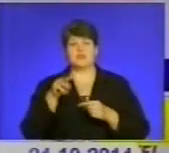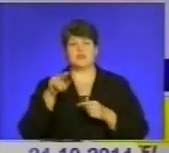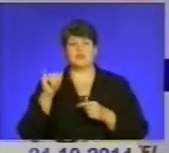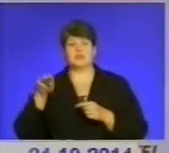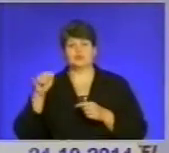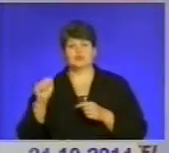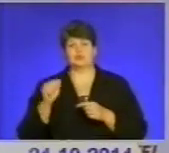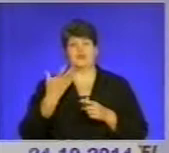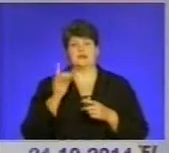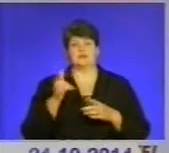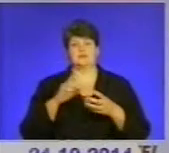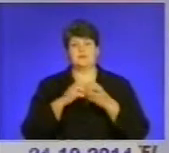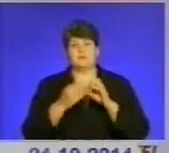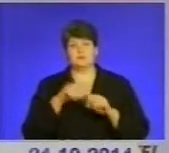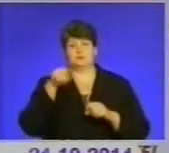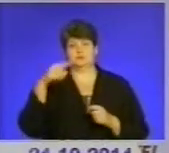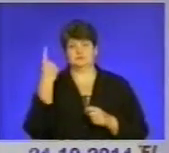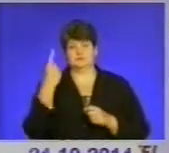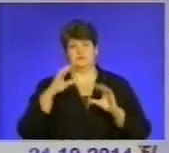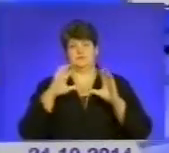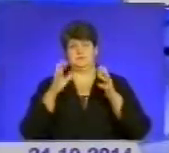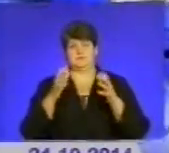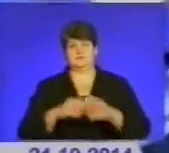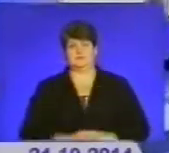номер один для світового порядку.